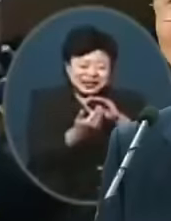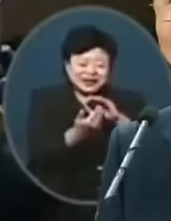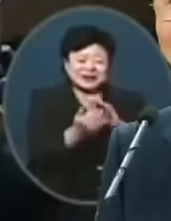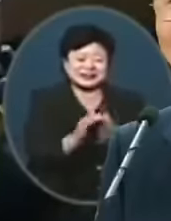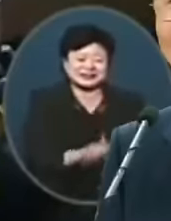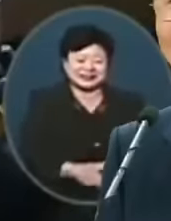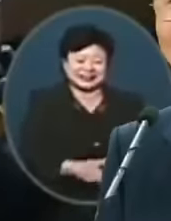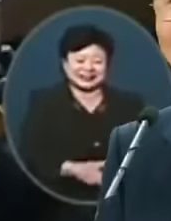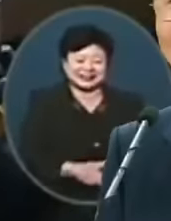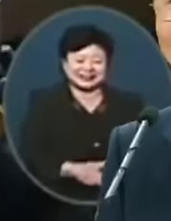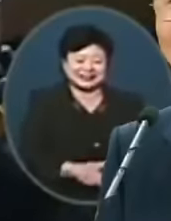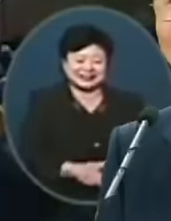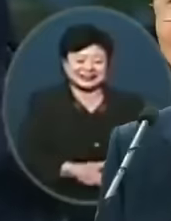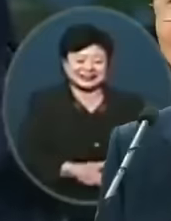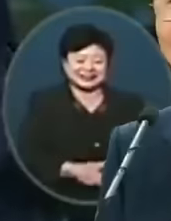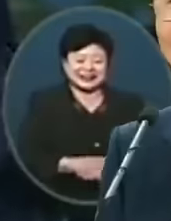이루느니라.